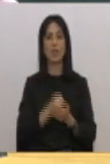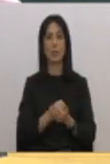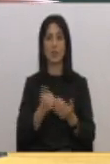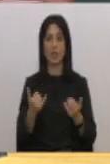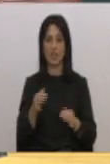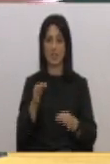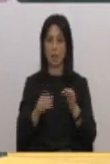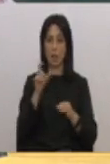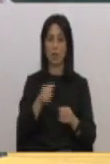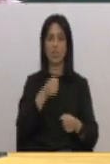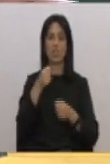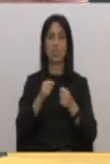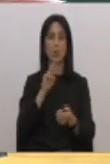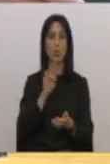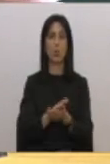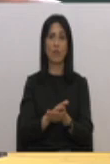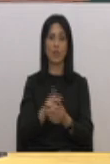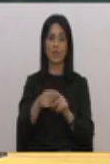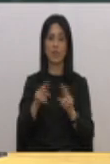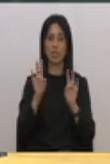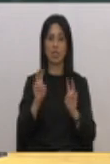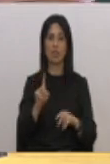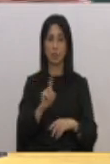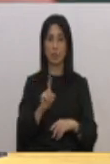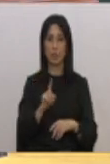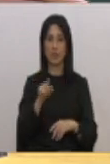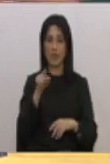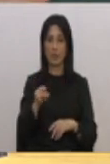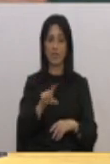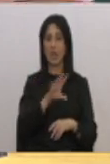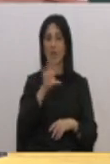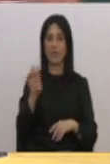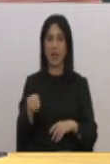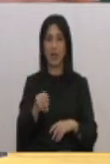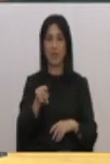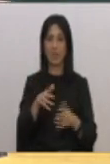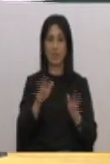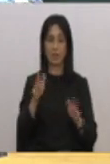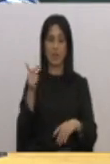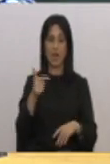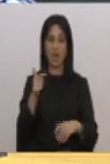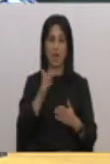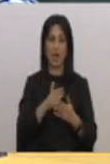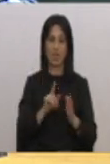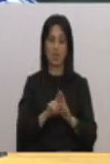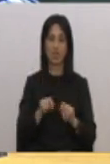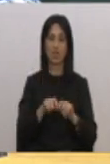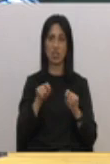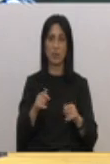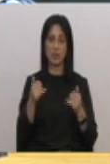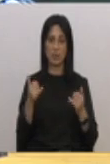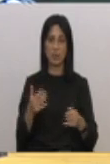დღეს მოსამართლეები ინიშნებენ უვადოდ. Ეს ნიშნავს იმას, რომ ყველაზე მეტი გარანტია აქვს შექმნილი